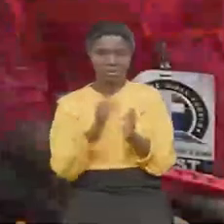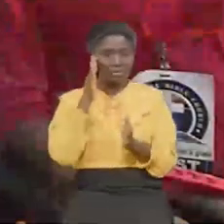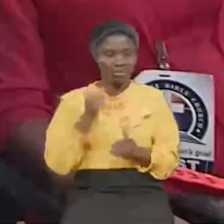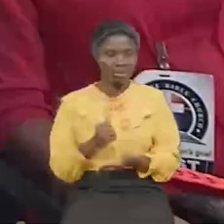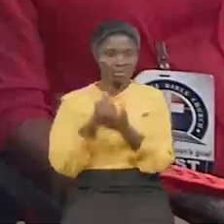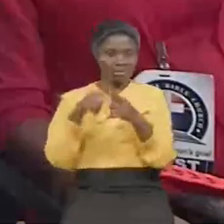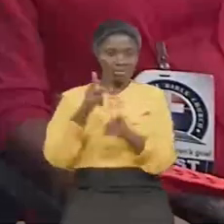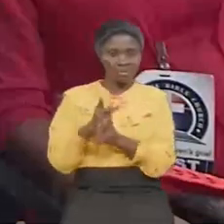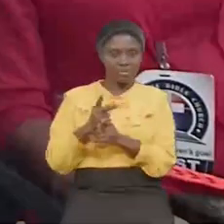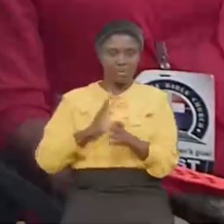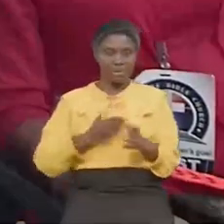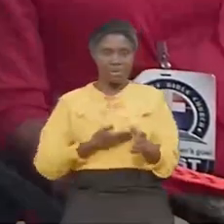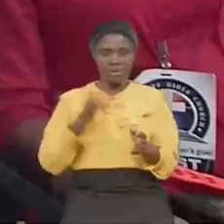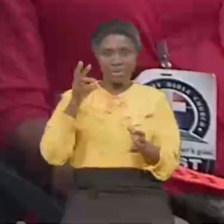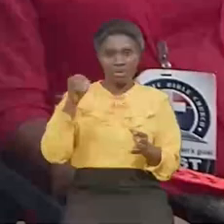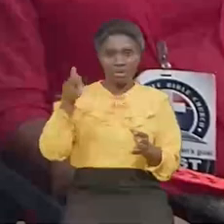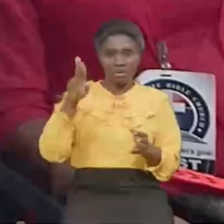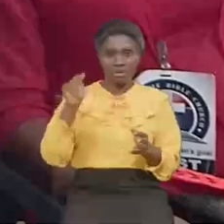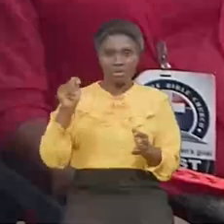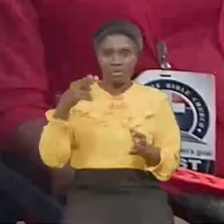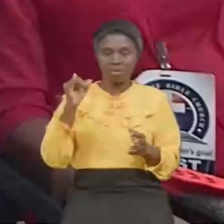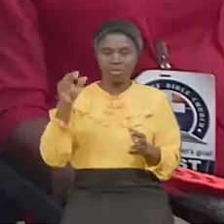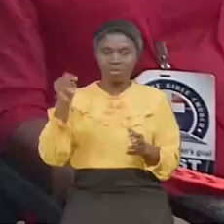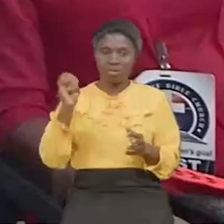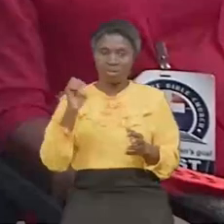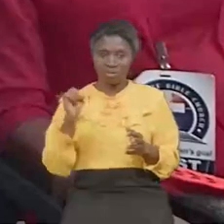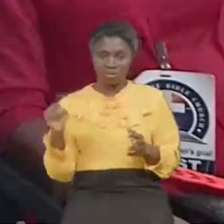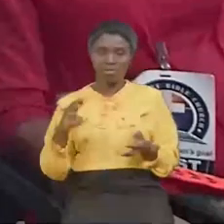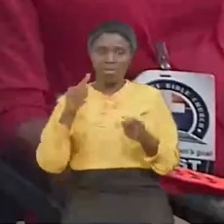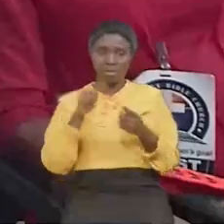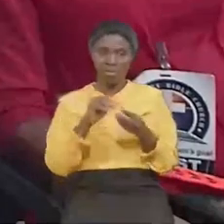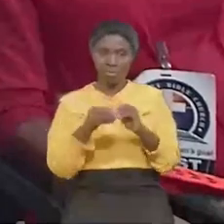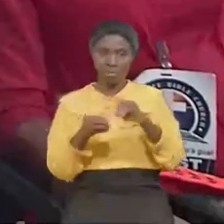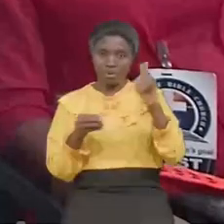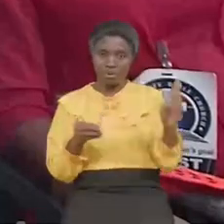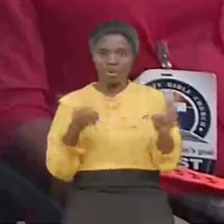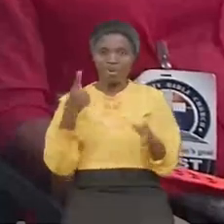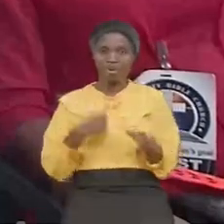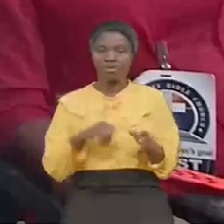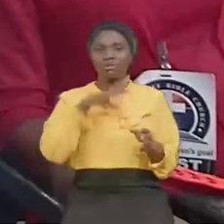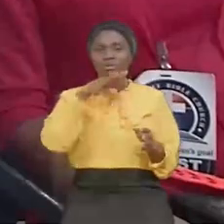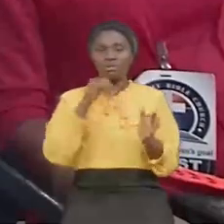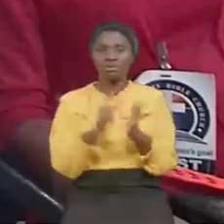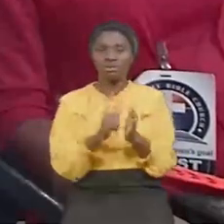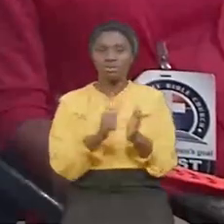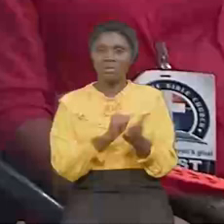Premier point maintenant, la corruption qui a